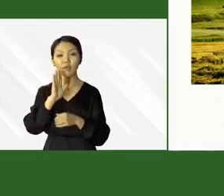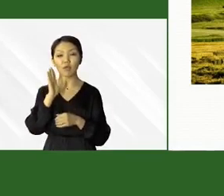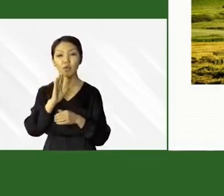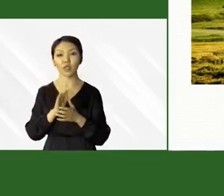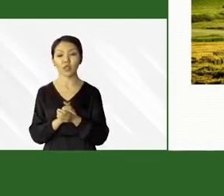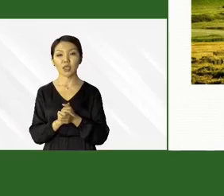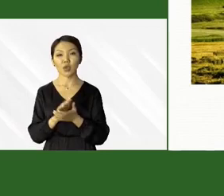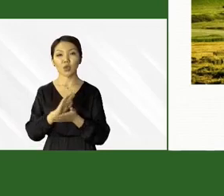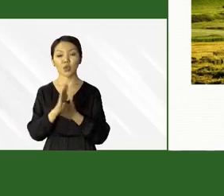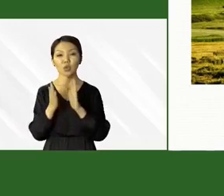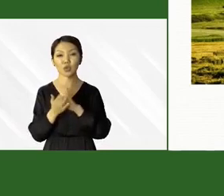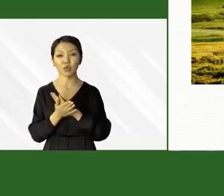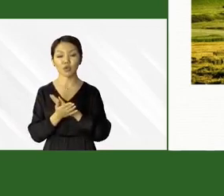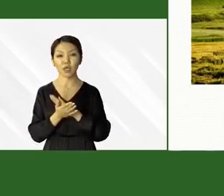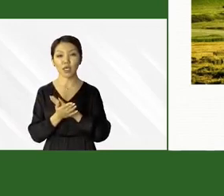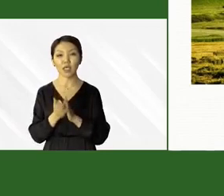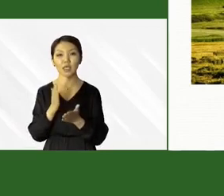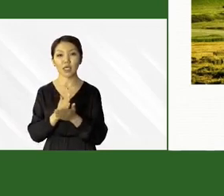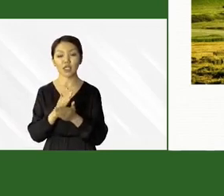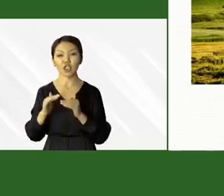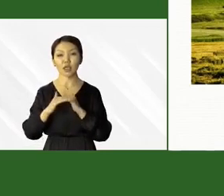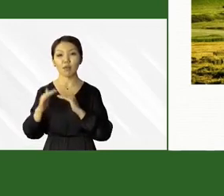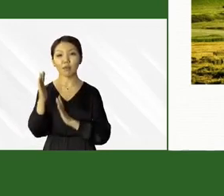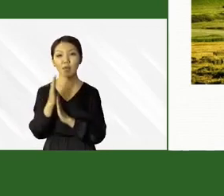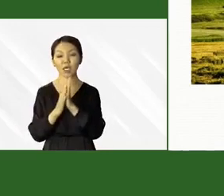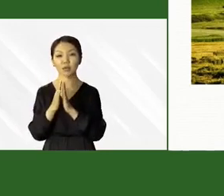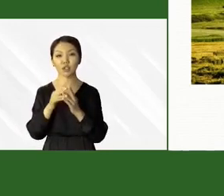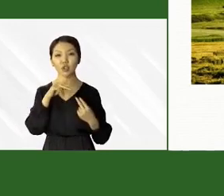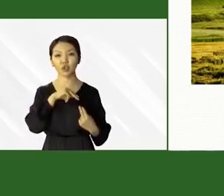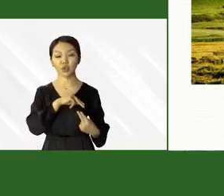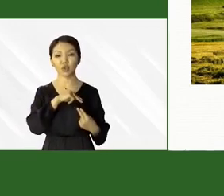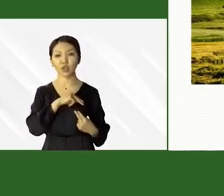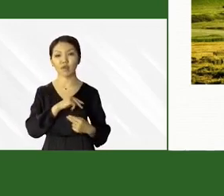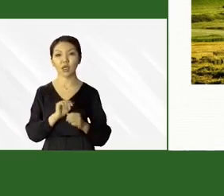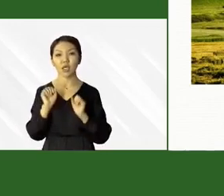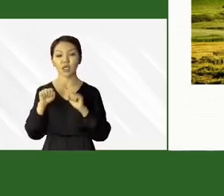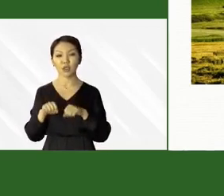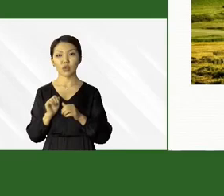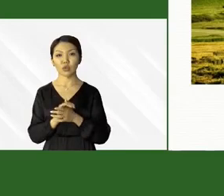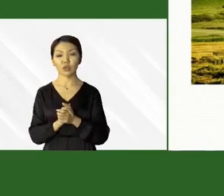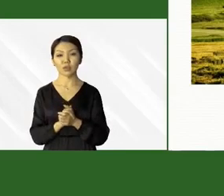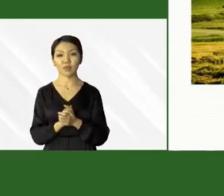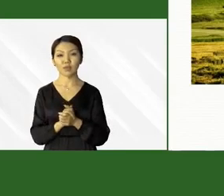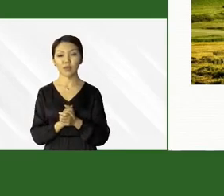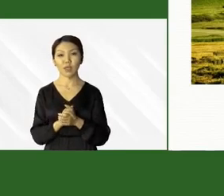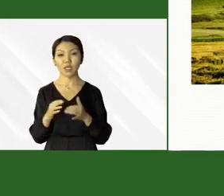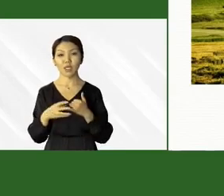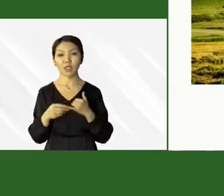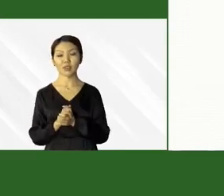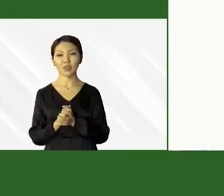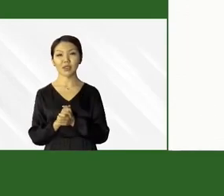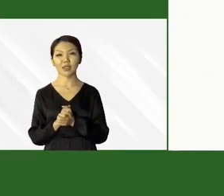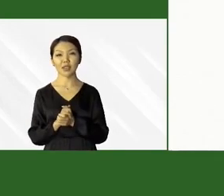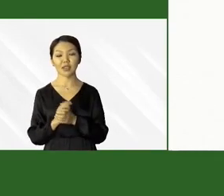агроклиматические условия, наличие пастбищ и трудовые ресурсы. Земледелие занимает важное место в сельском хозяйстве.